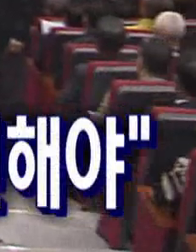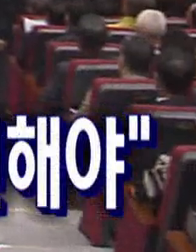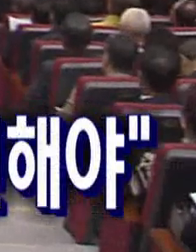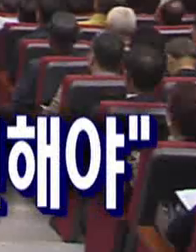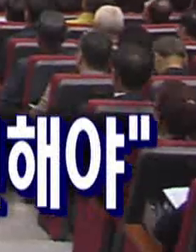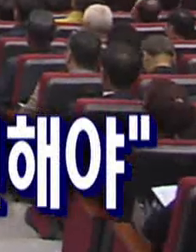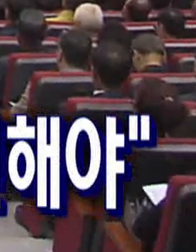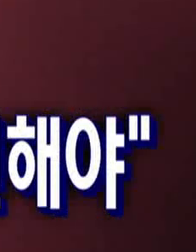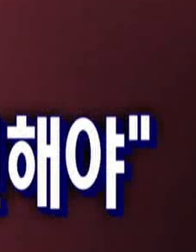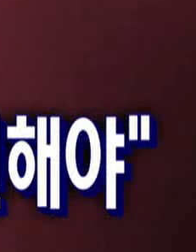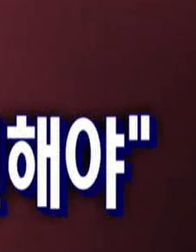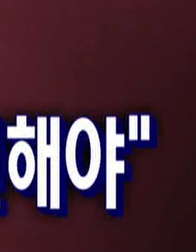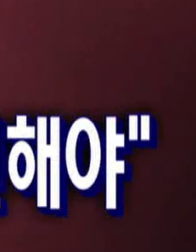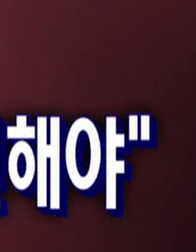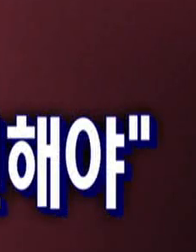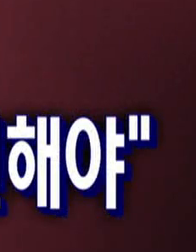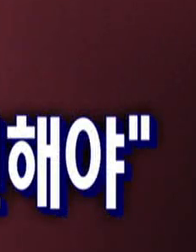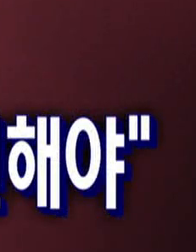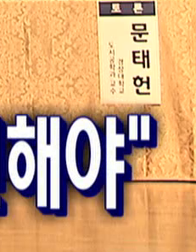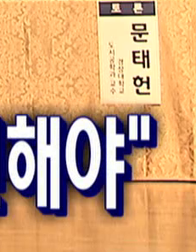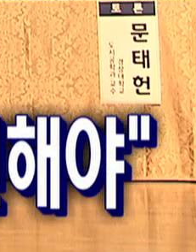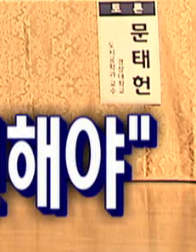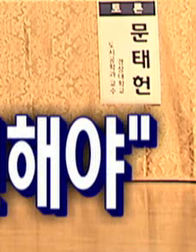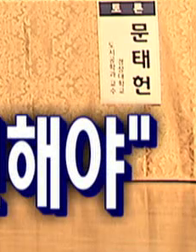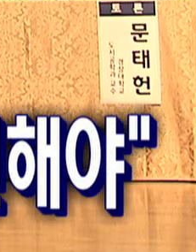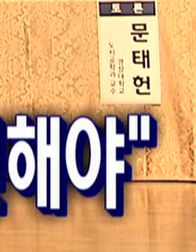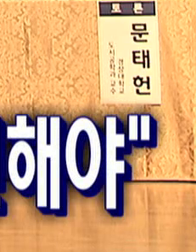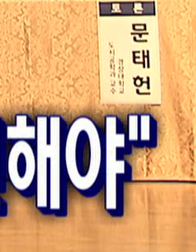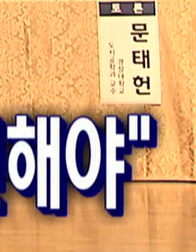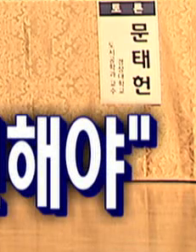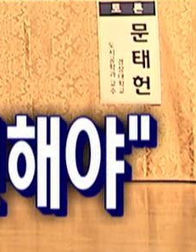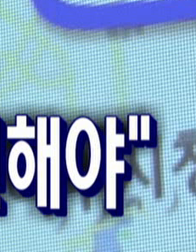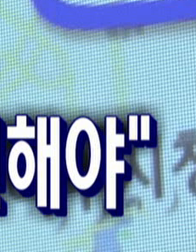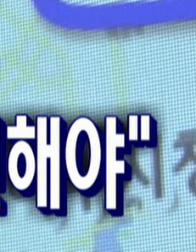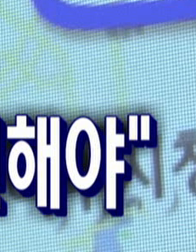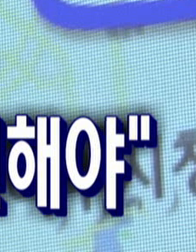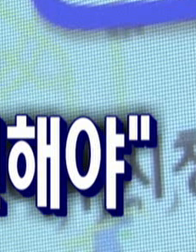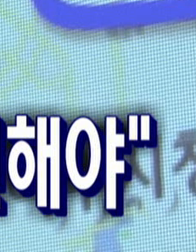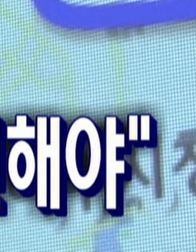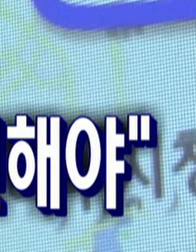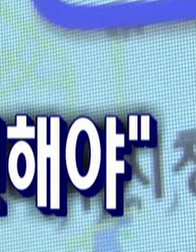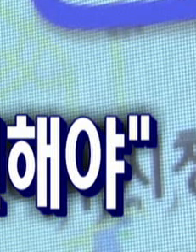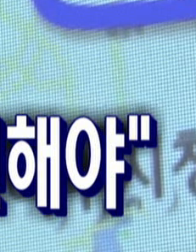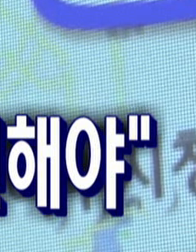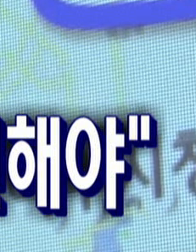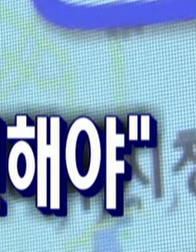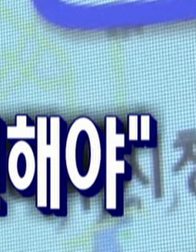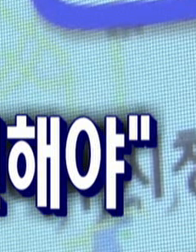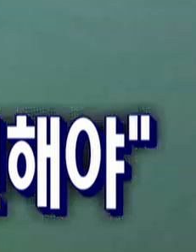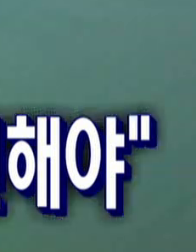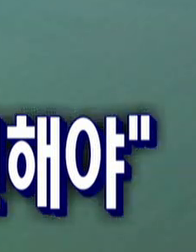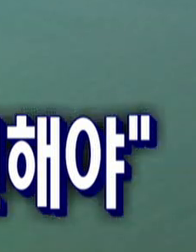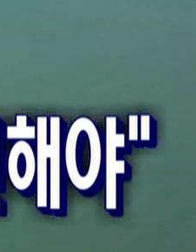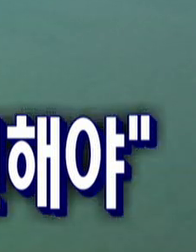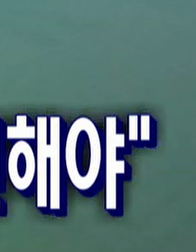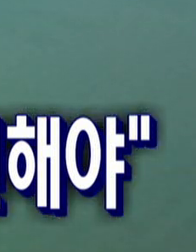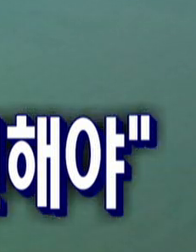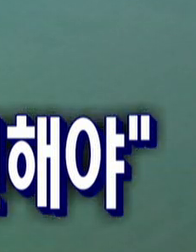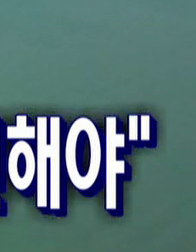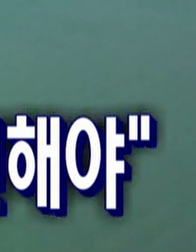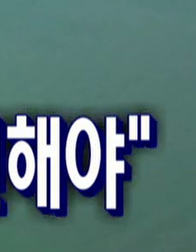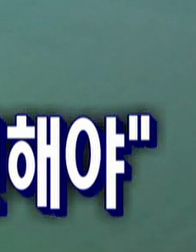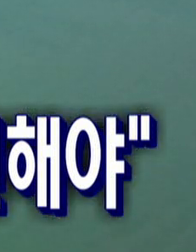남해간 해저터널 조기 추진 대토론회에서 해저터널 사업을 국책사업으로 추진해야 한다는 주장이 제기됐습니다.